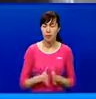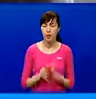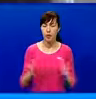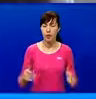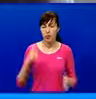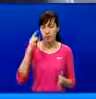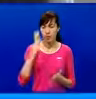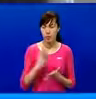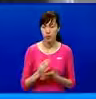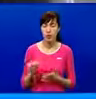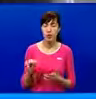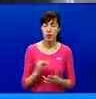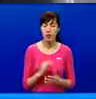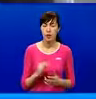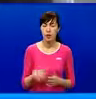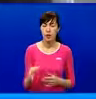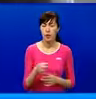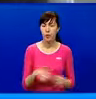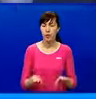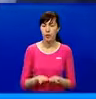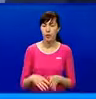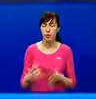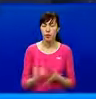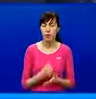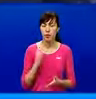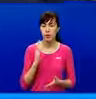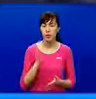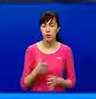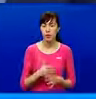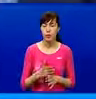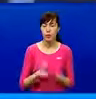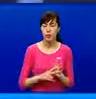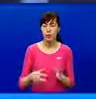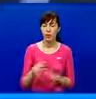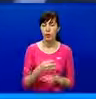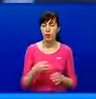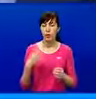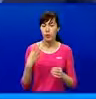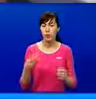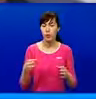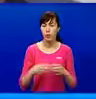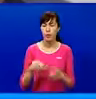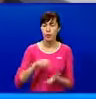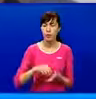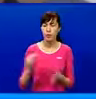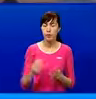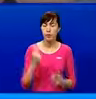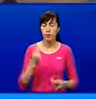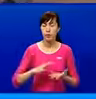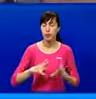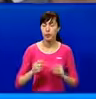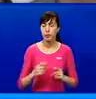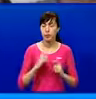бар, және облыстық дәрежеде өтсе де жарасады деп ойлаймын. Арнайы бөлінген 7 аймақта 14 команда бақ сынады. Тартысты өткен жарыстың нәтижесінде